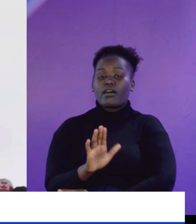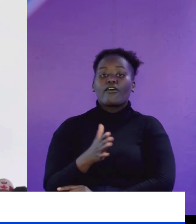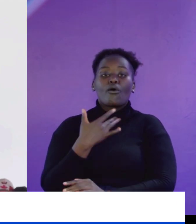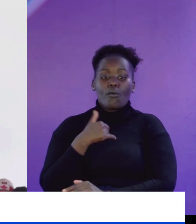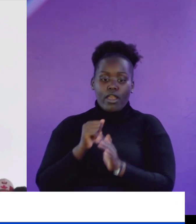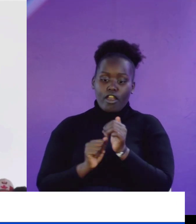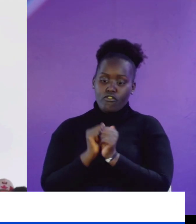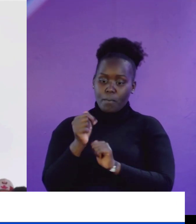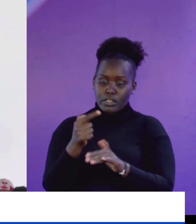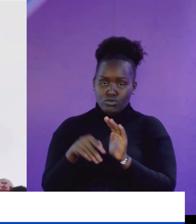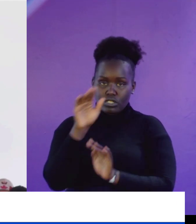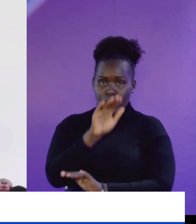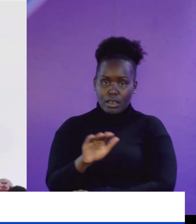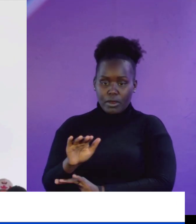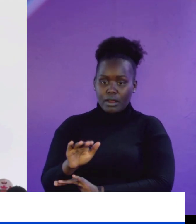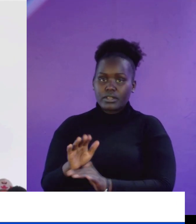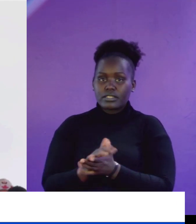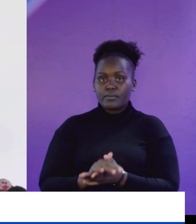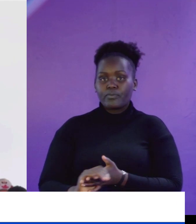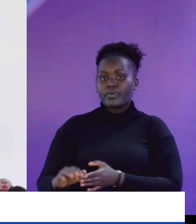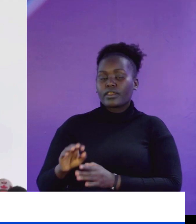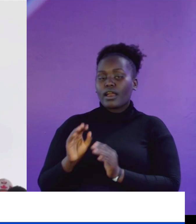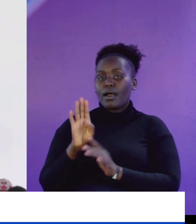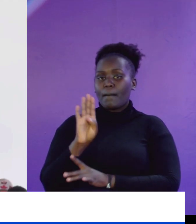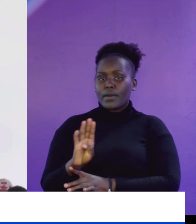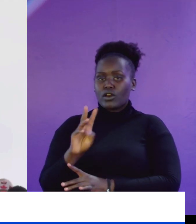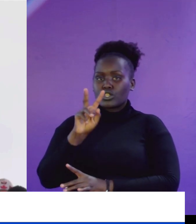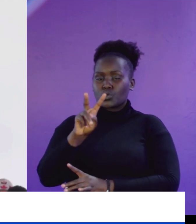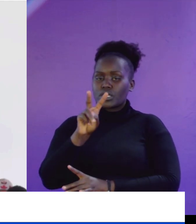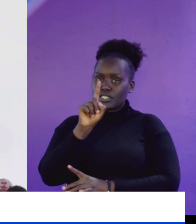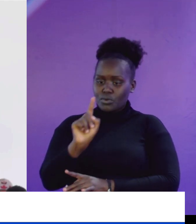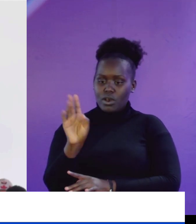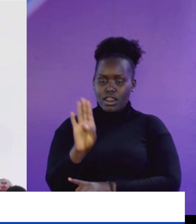tumepitisha kwa bunge shilingi bilioni 21